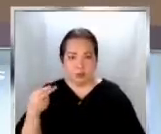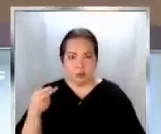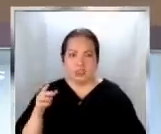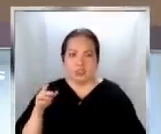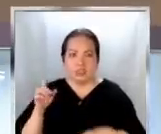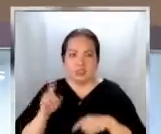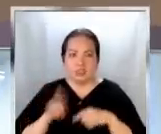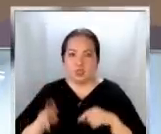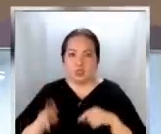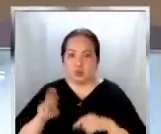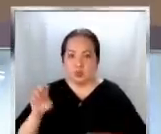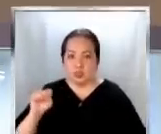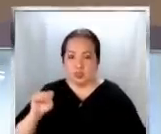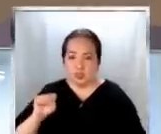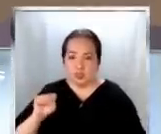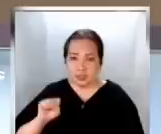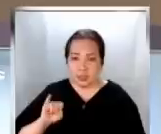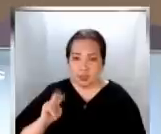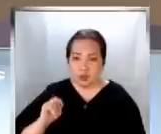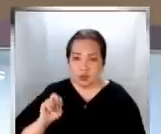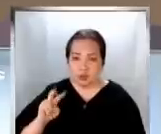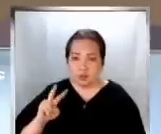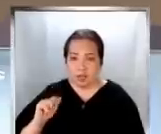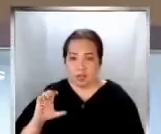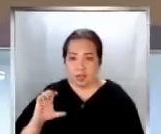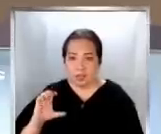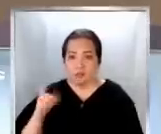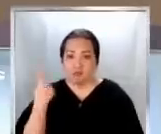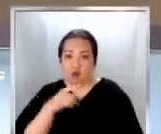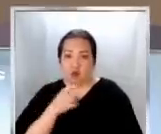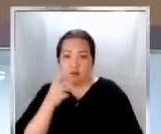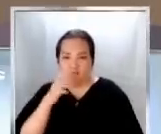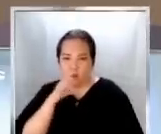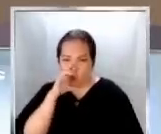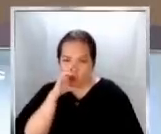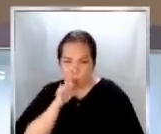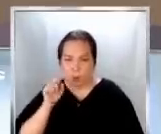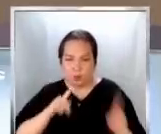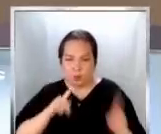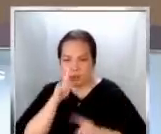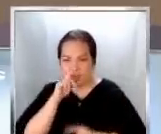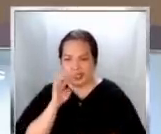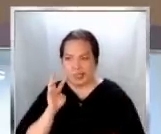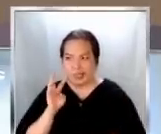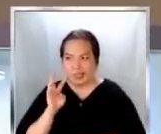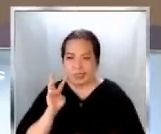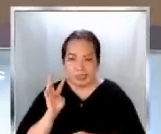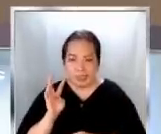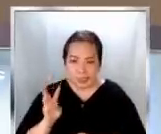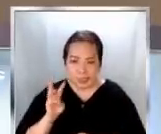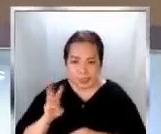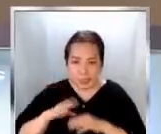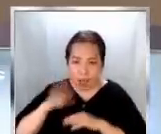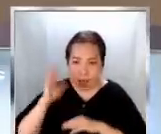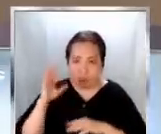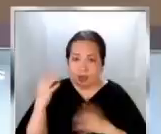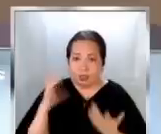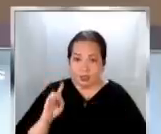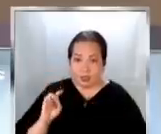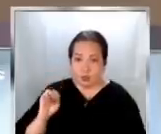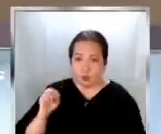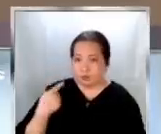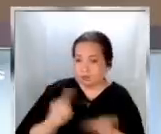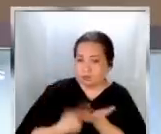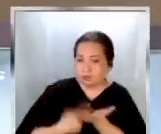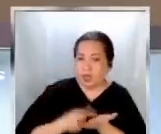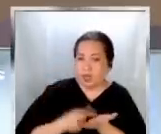para sa mga senior citizen o yung mga edad 60 pataas. Nag-uusap pa lang daw ang DOH at Sinovac para pag-aralan kung ligtas bang